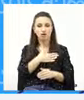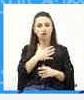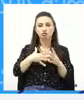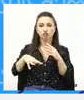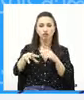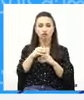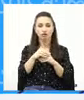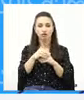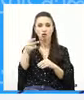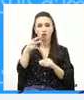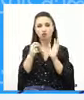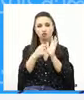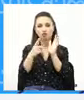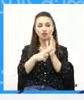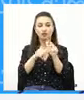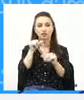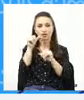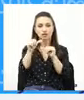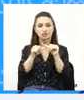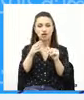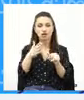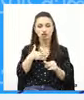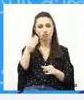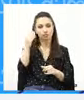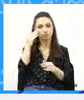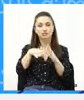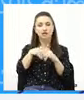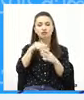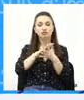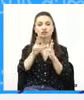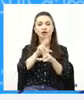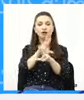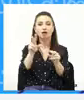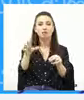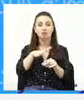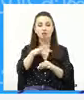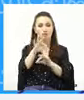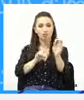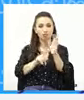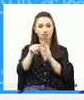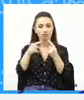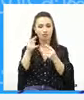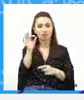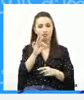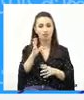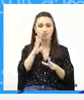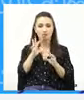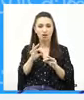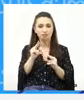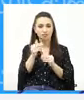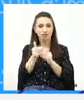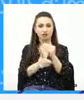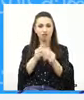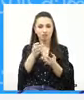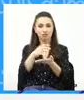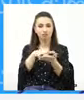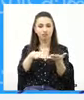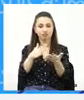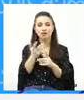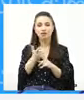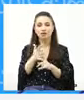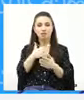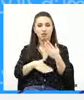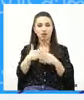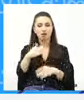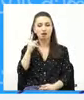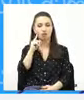Ჩვენ 2017 წელს ჩემის არჩევნო დაპირება იყო ამ პროექტის განხორციელება და მართლა წარმატებით მიმდინარეობს და ძალიან